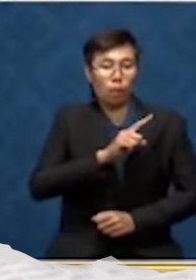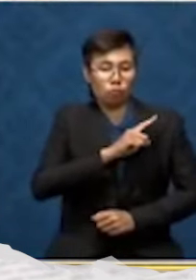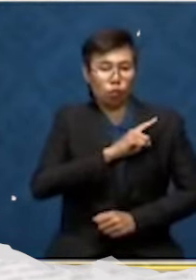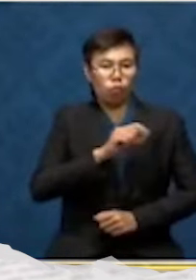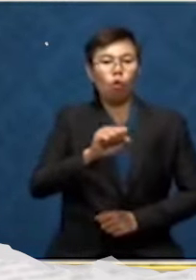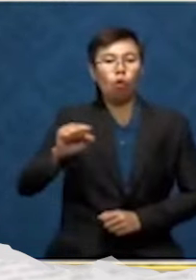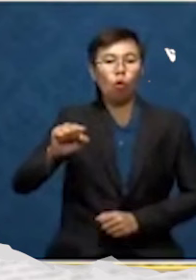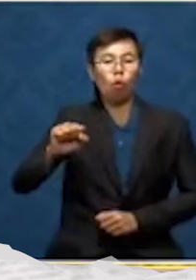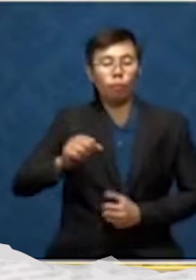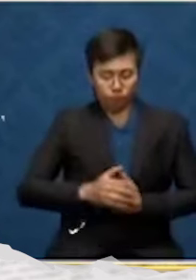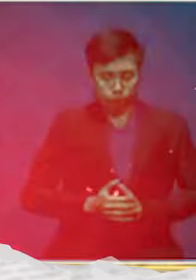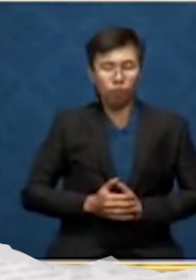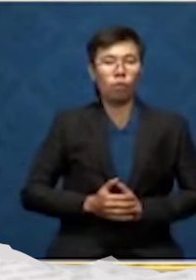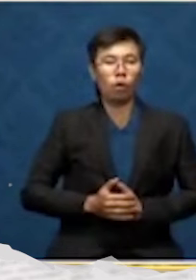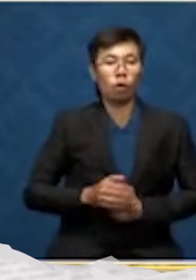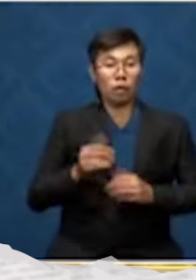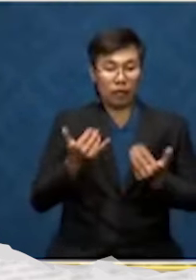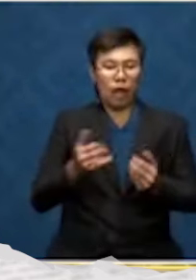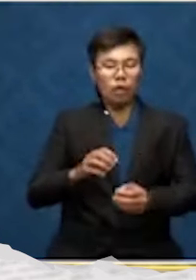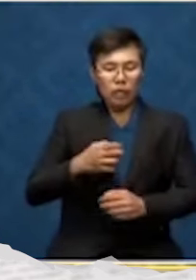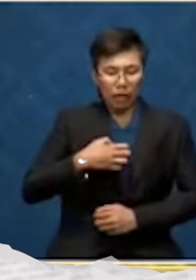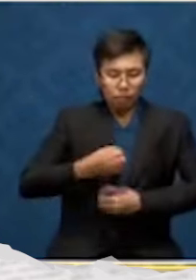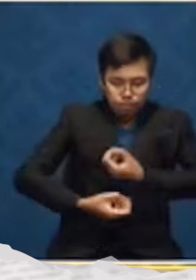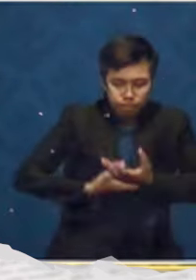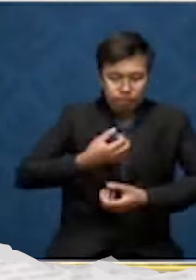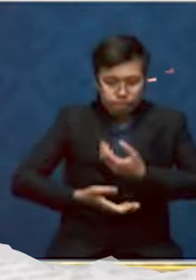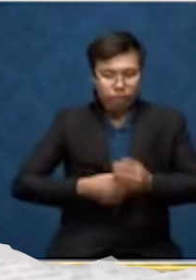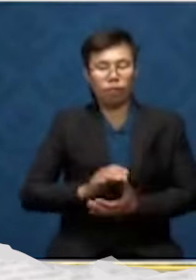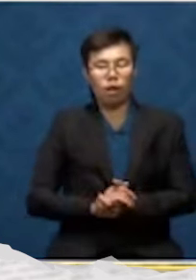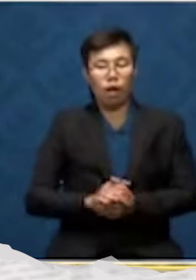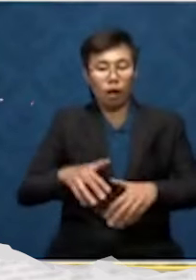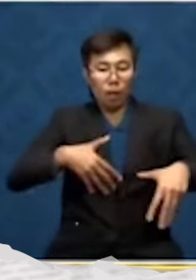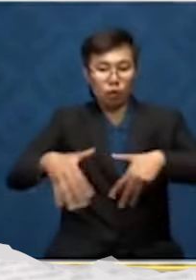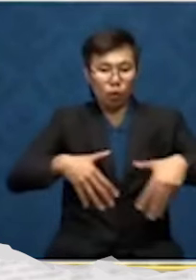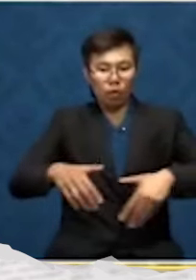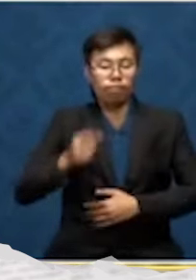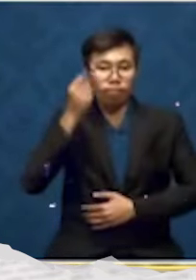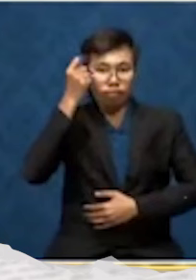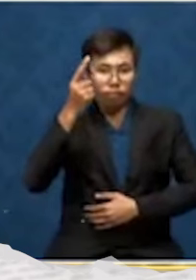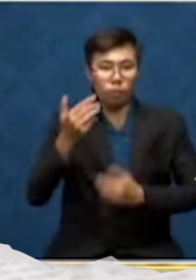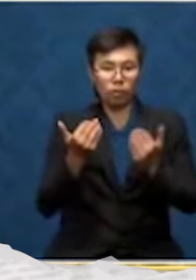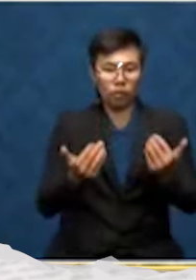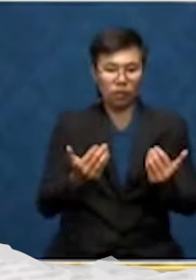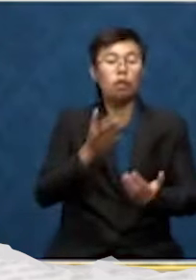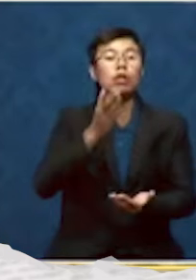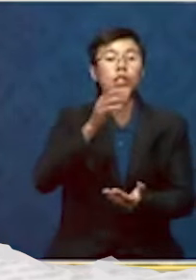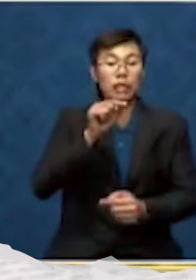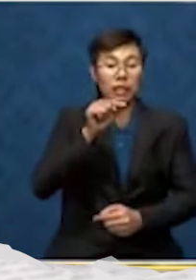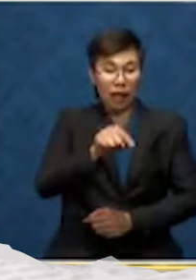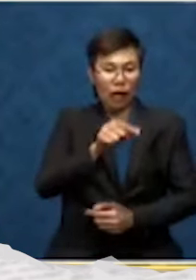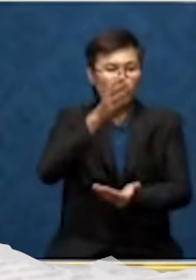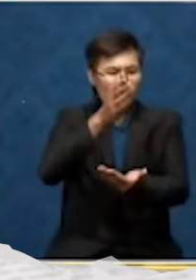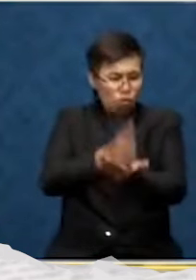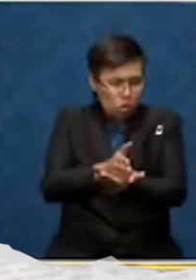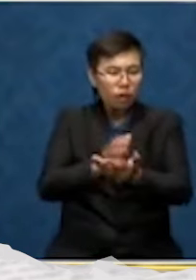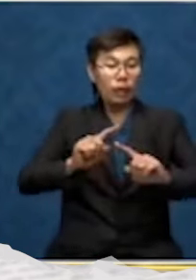ยืนยันกับท่านประธานและก็ผ่านไปยังพี่น้องประชาชนว่าณขณะนี้คุณพิธาถูกคำสั่งให้หยุดเท่านั้นแ